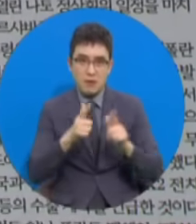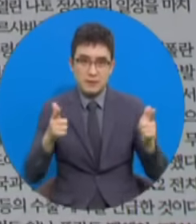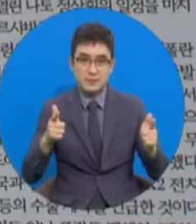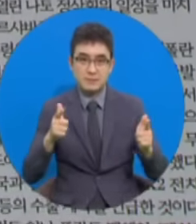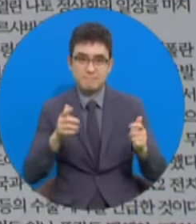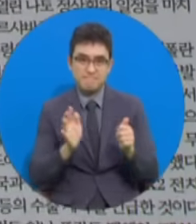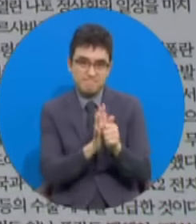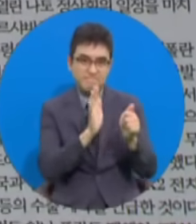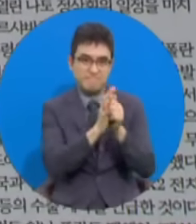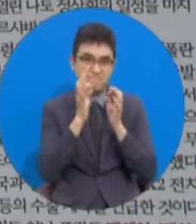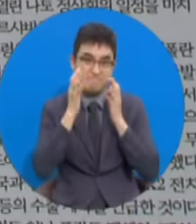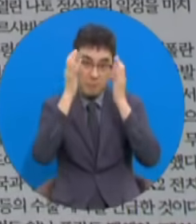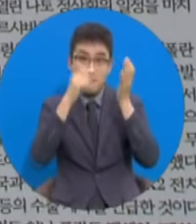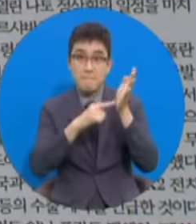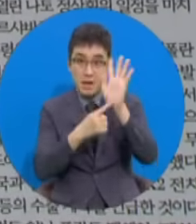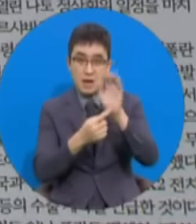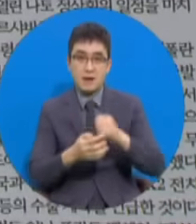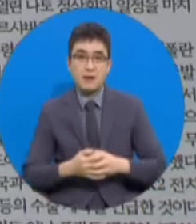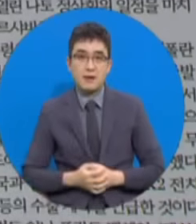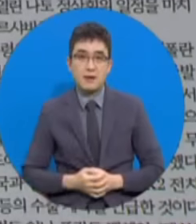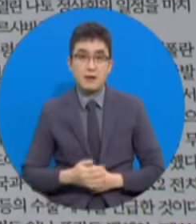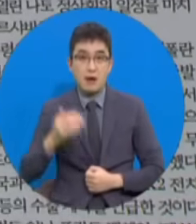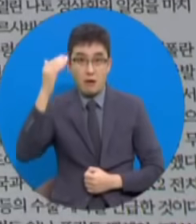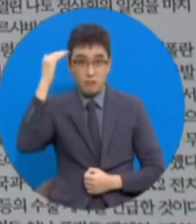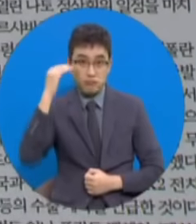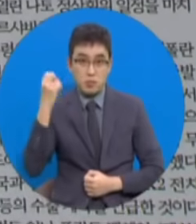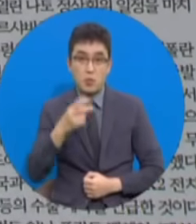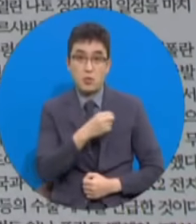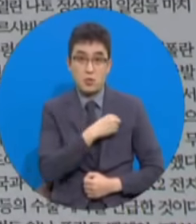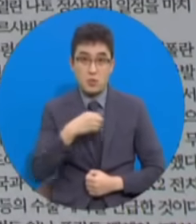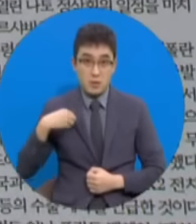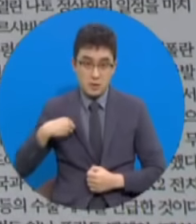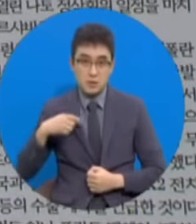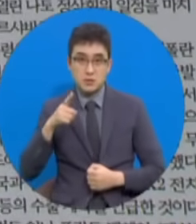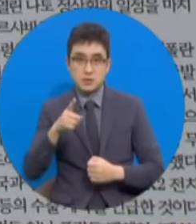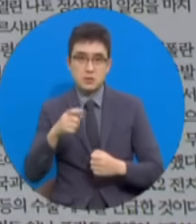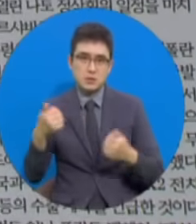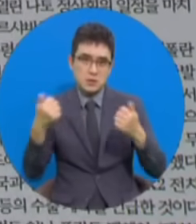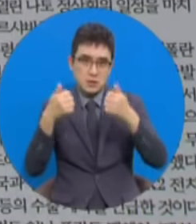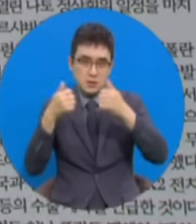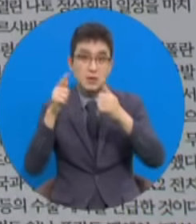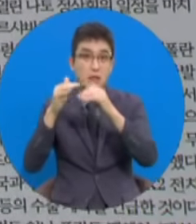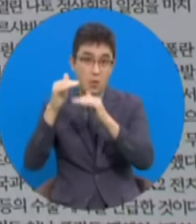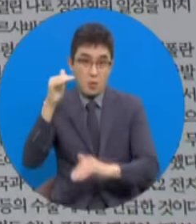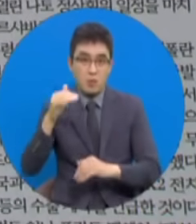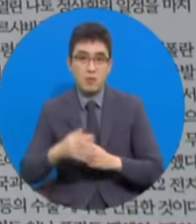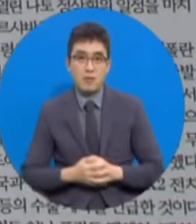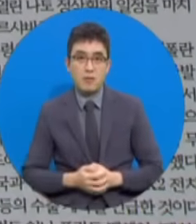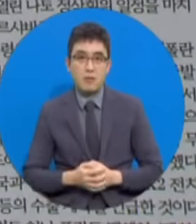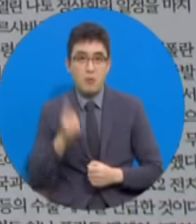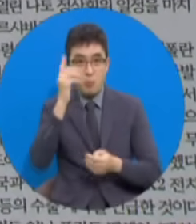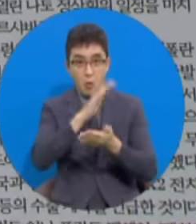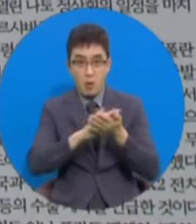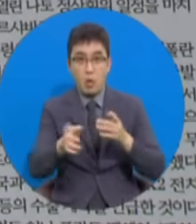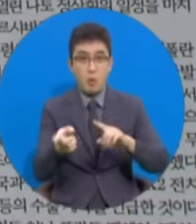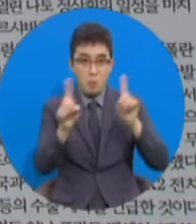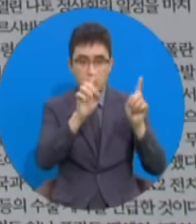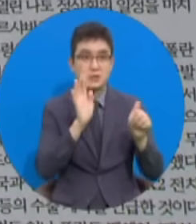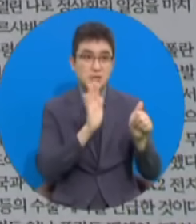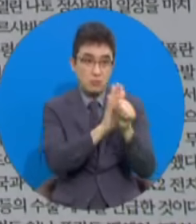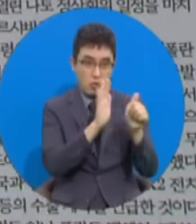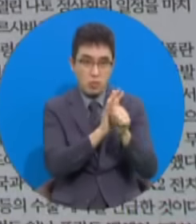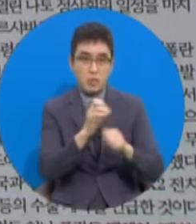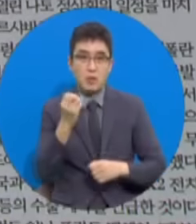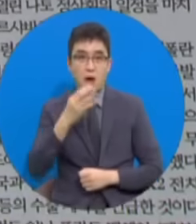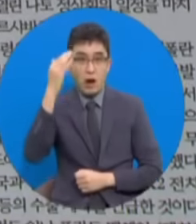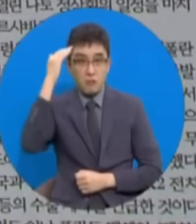협력하겠다라고 밝혔습니다. 대한민국과 폴란드의 정상회담에 의지해드립니다. 평화회복을 지원하겠다. 한국과 폴란드